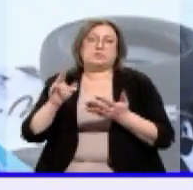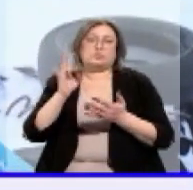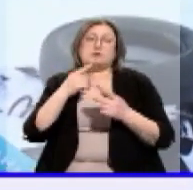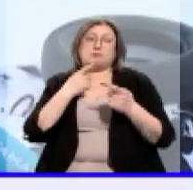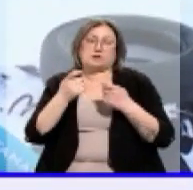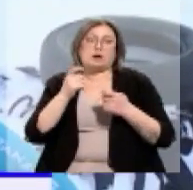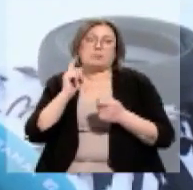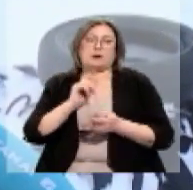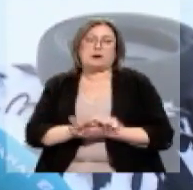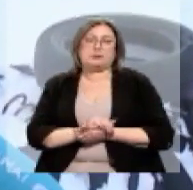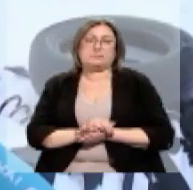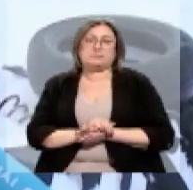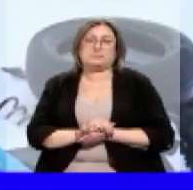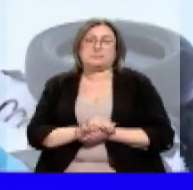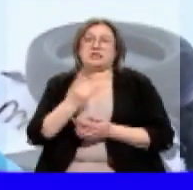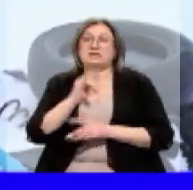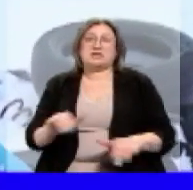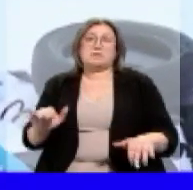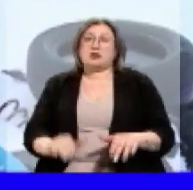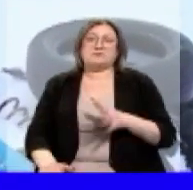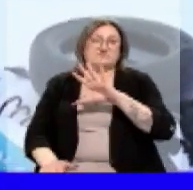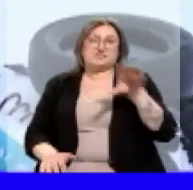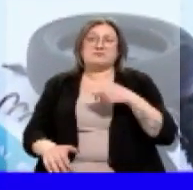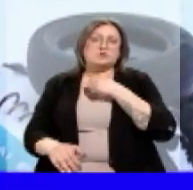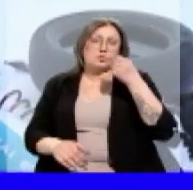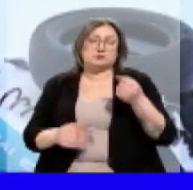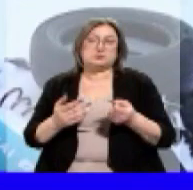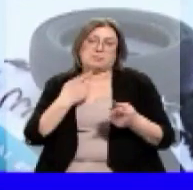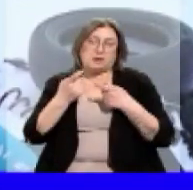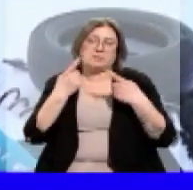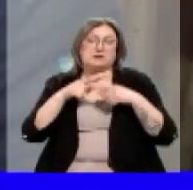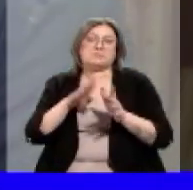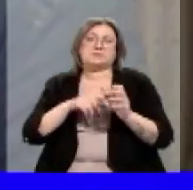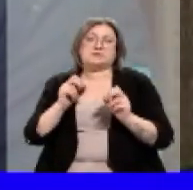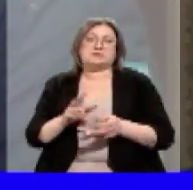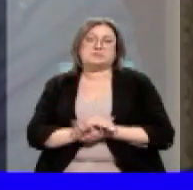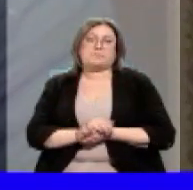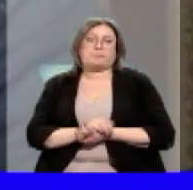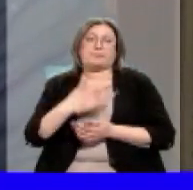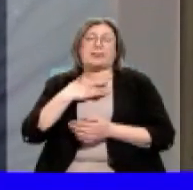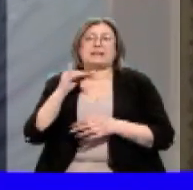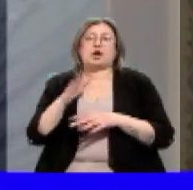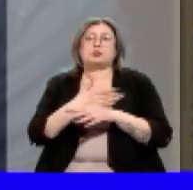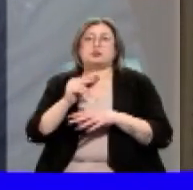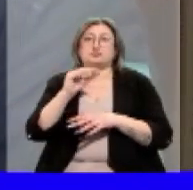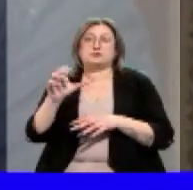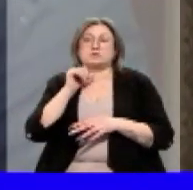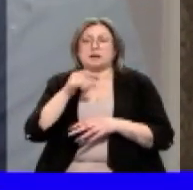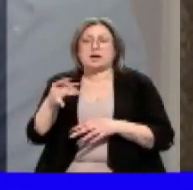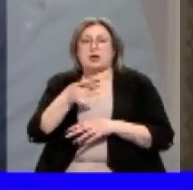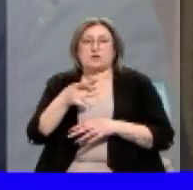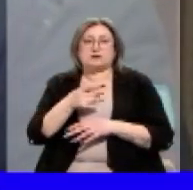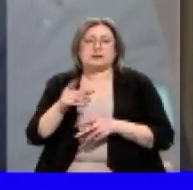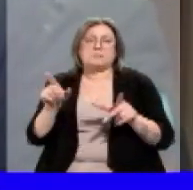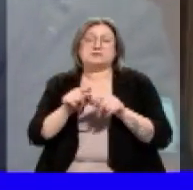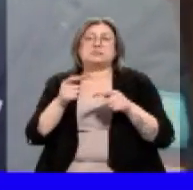соблюдаем, конечно. Детей же маленьких нету, все взрослые. Соблюдаем технику безопасности. Мы с отдела ЧС Кустанайского района. Также